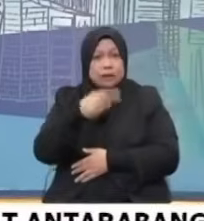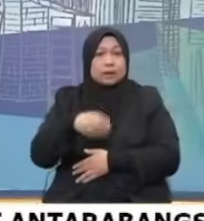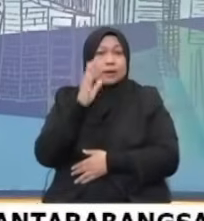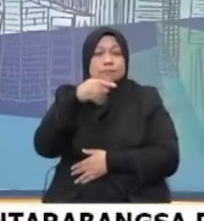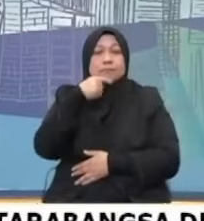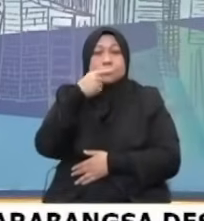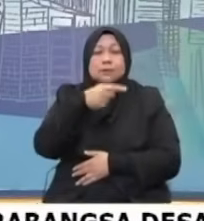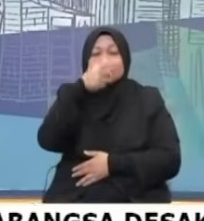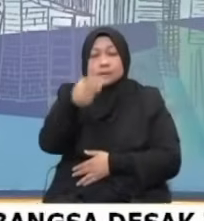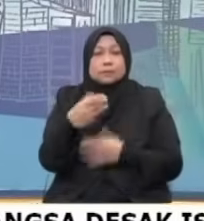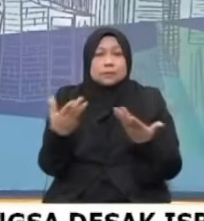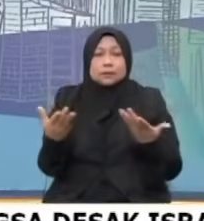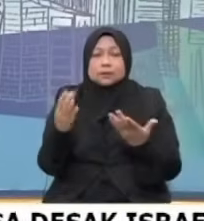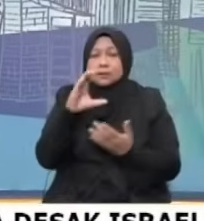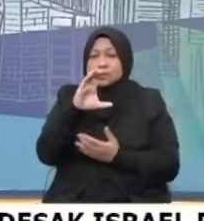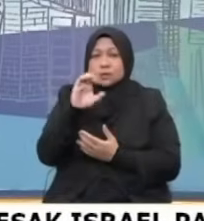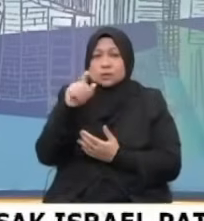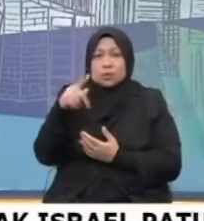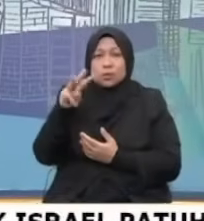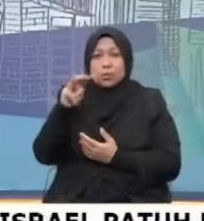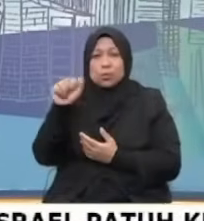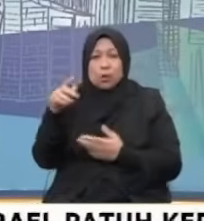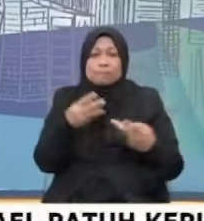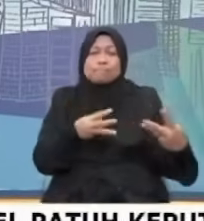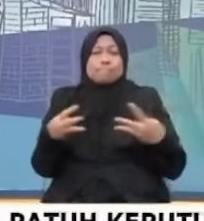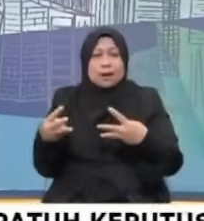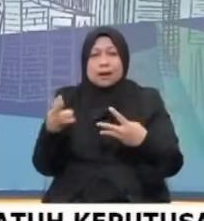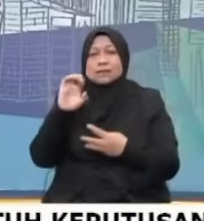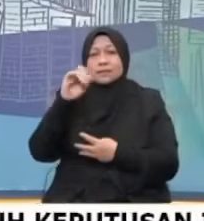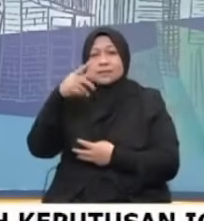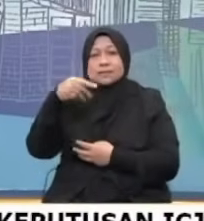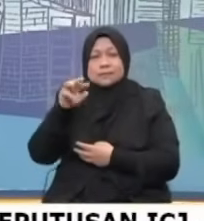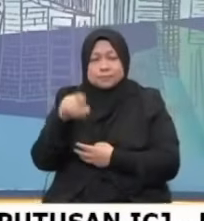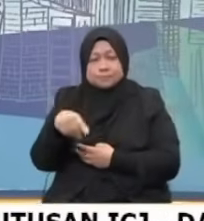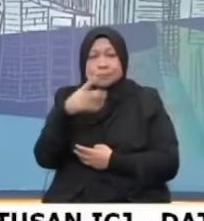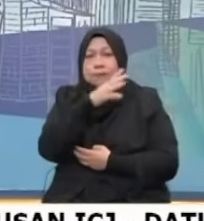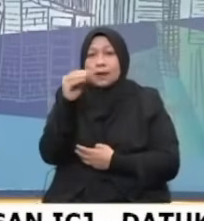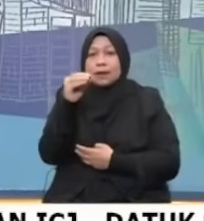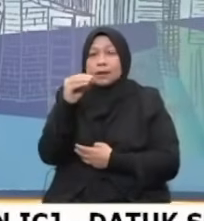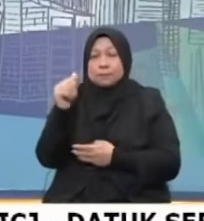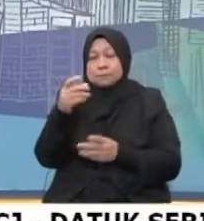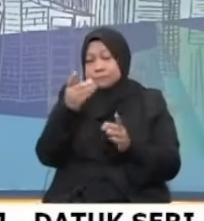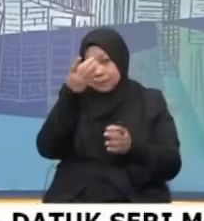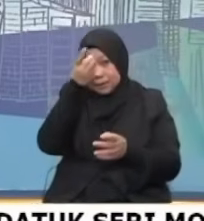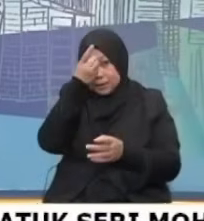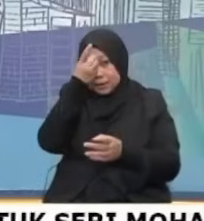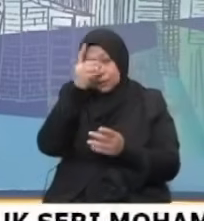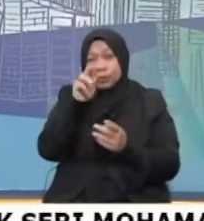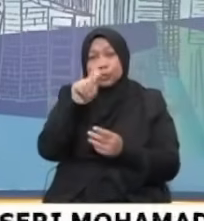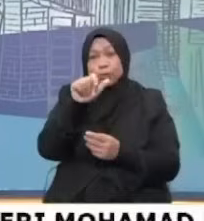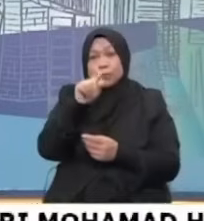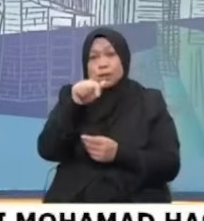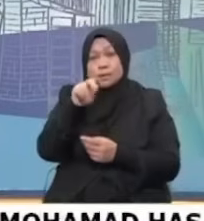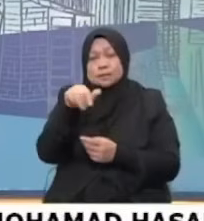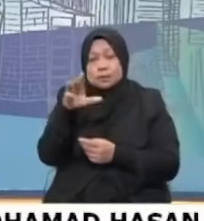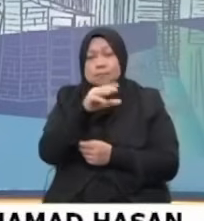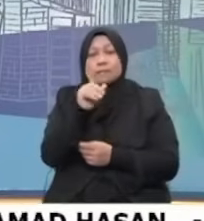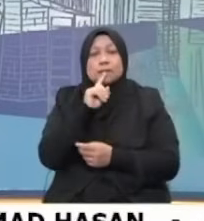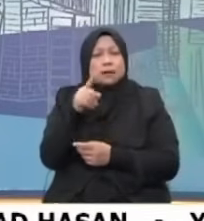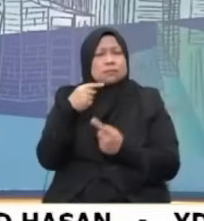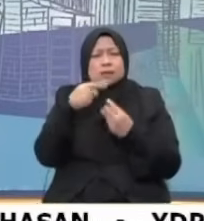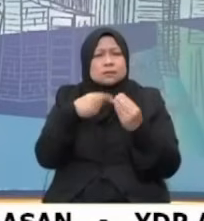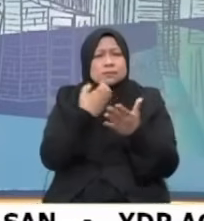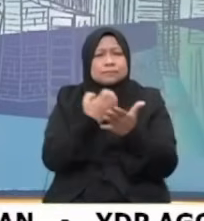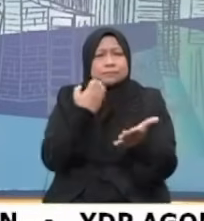yang disebut sebagai chip War ataupun perang chip dan seterusnya ahli parlimen band Datun Razak memintta menteri ekonomi menjawab